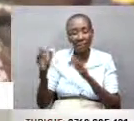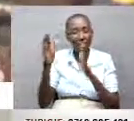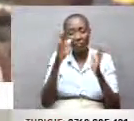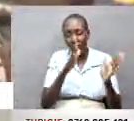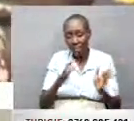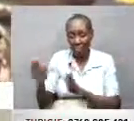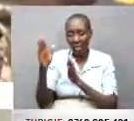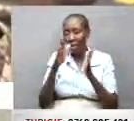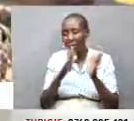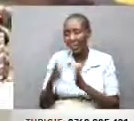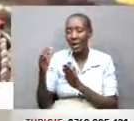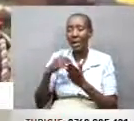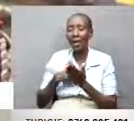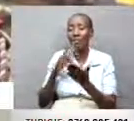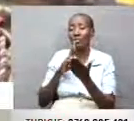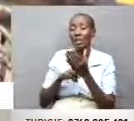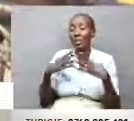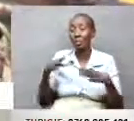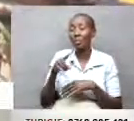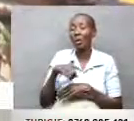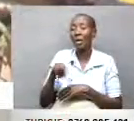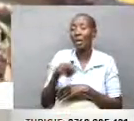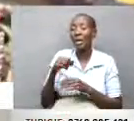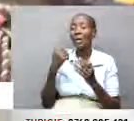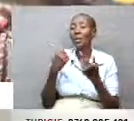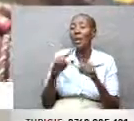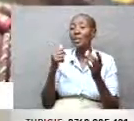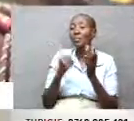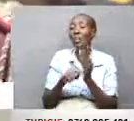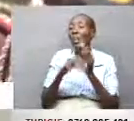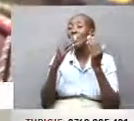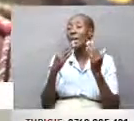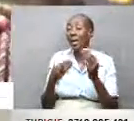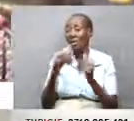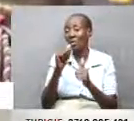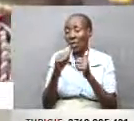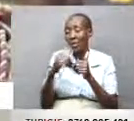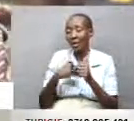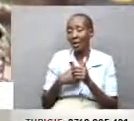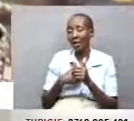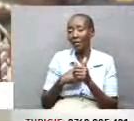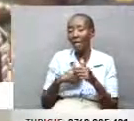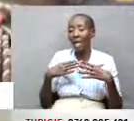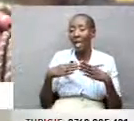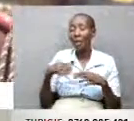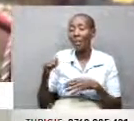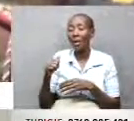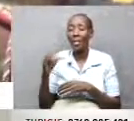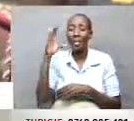huduma namba, jambo moja ambayo ilikuwa shida na watu wetu wengine hawakusajiliwa kwa huduma